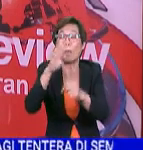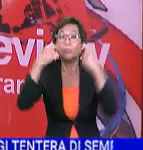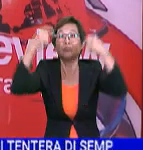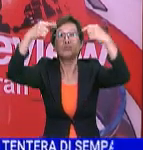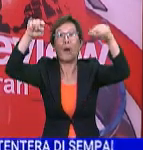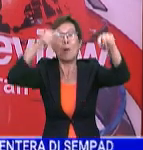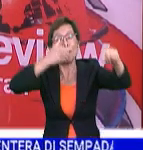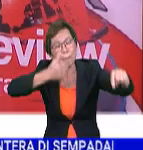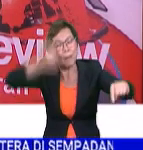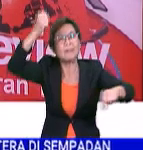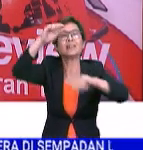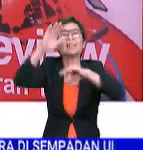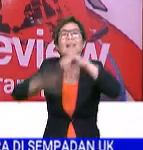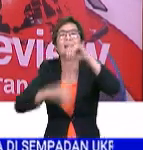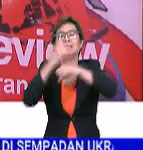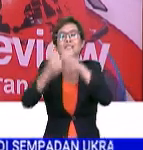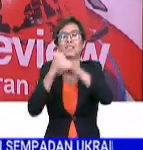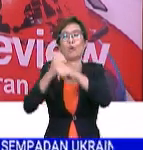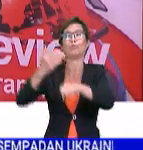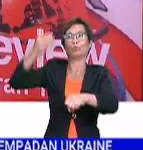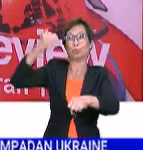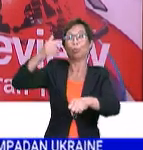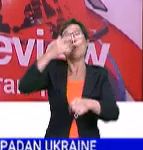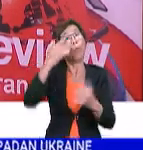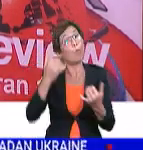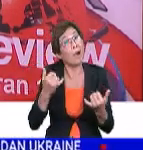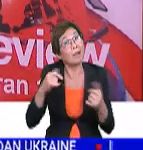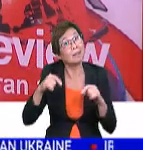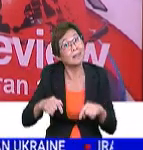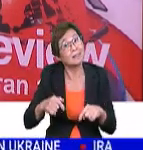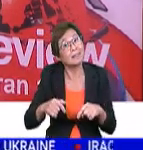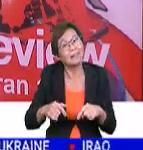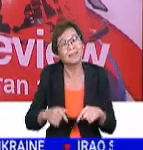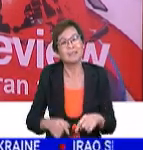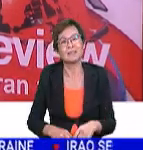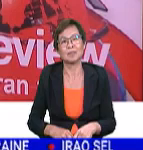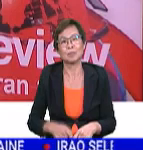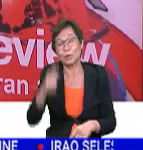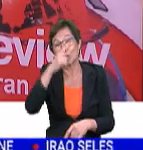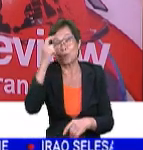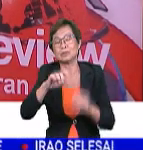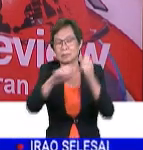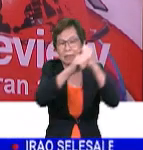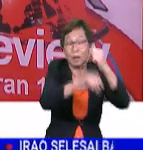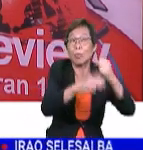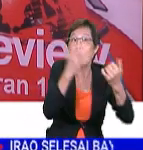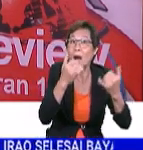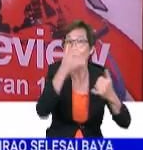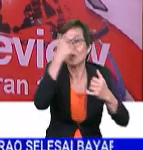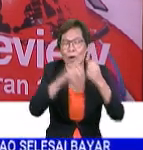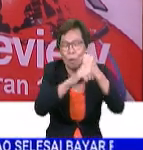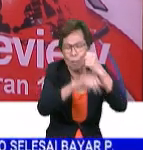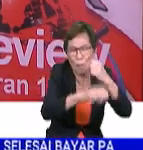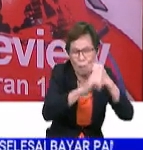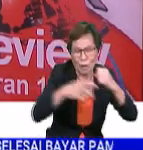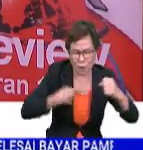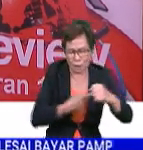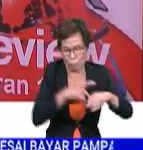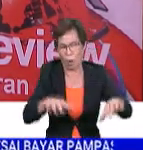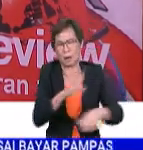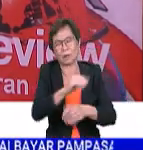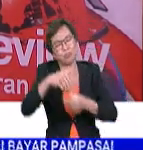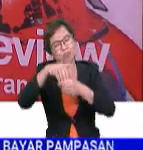baik daripada tahun-tahun sebelumnya. Ini adalah hasil daripada kempen-kempen yang kita jalankan dan juga insentif-insentif